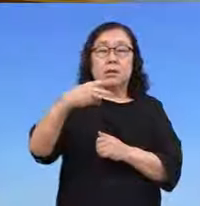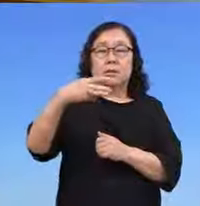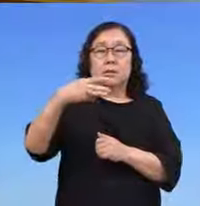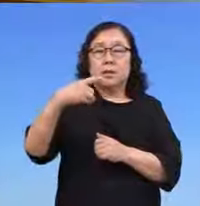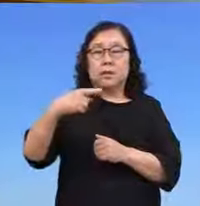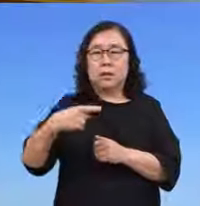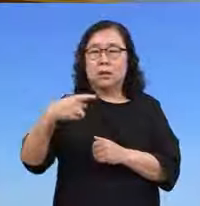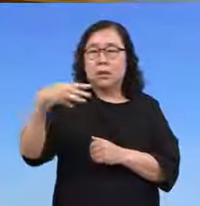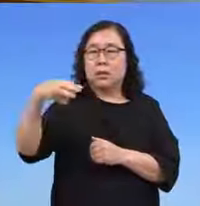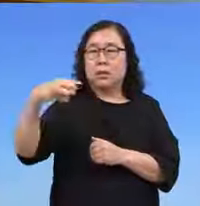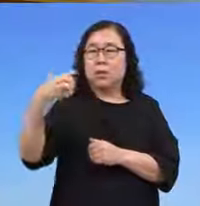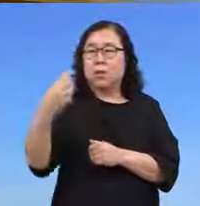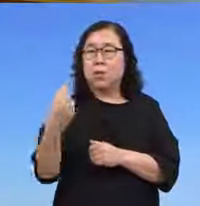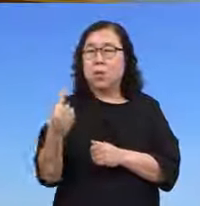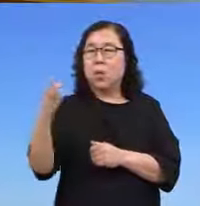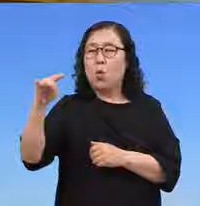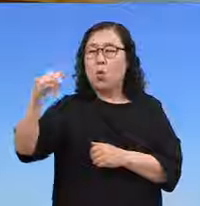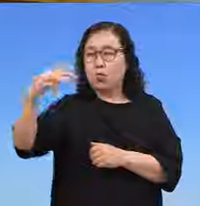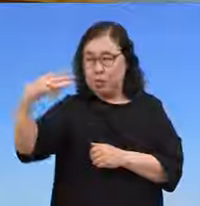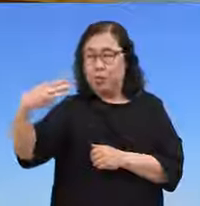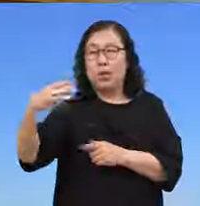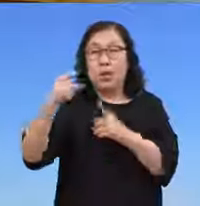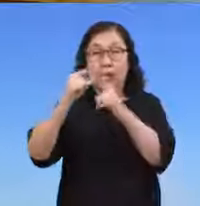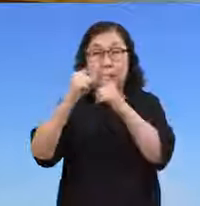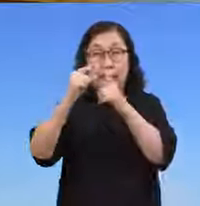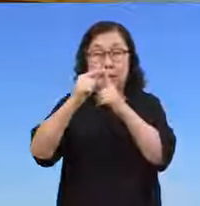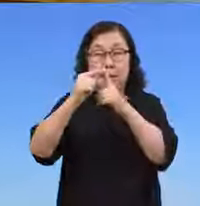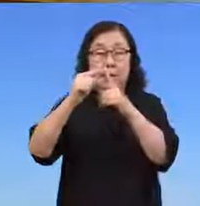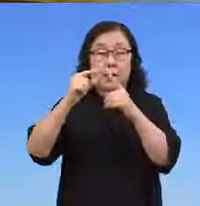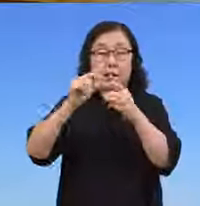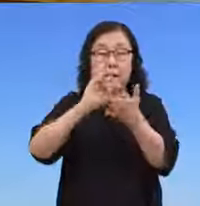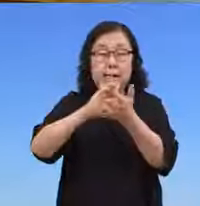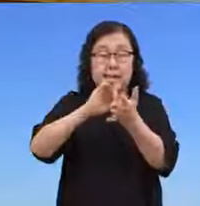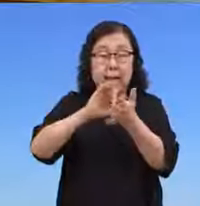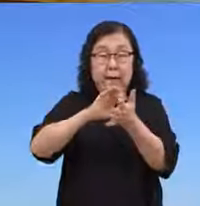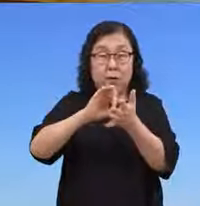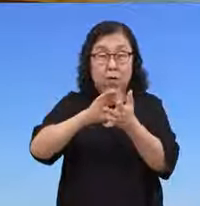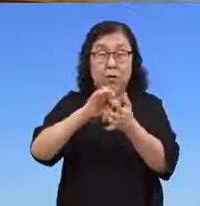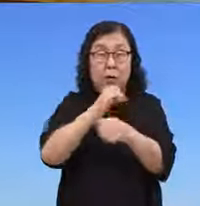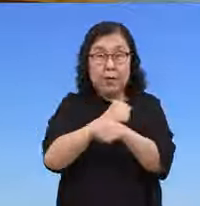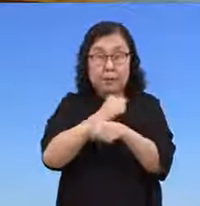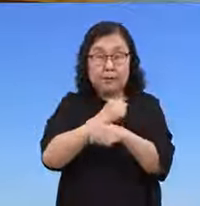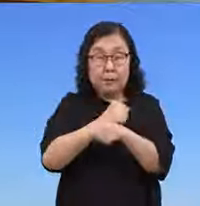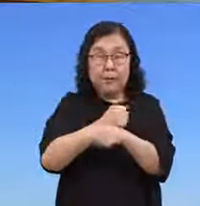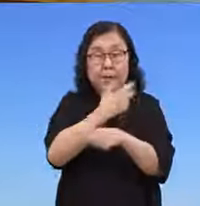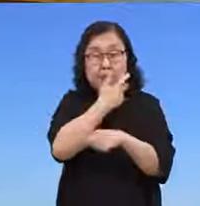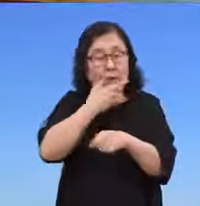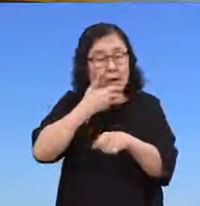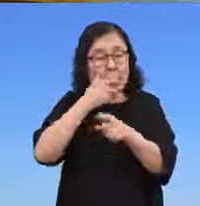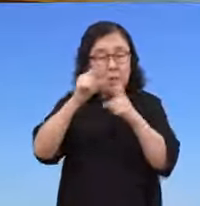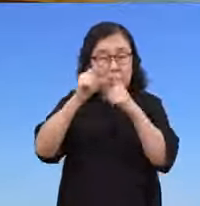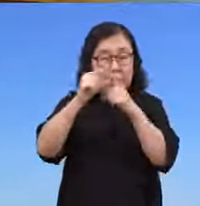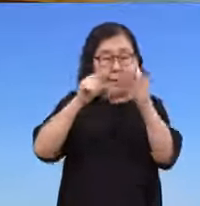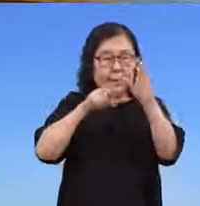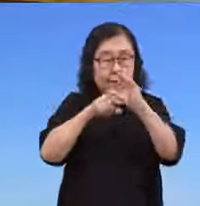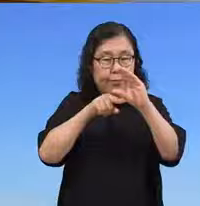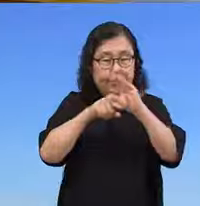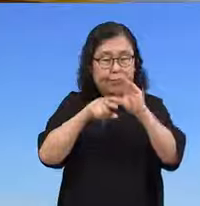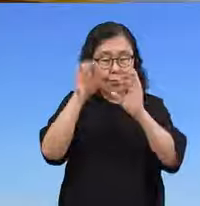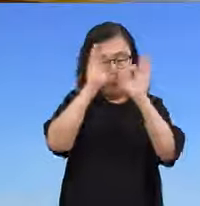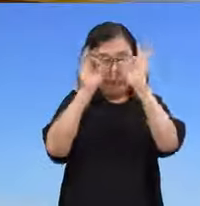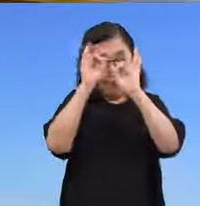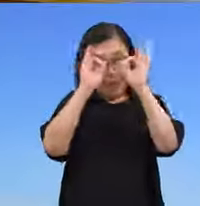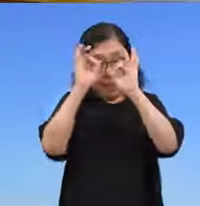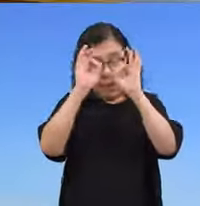알듯이 투쟁하다 이런 뜻을 가진 단어인데요, 제가 좀 더 깊이 보려고 국어 사전, 영어 사전을 제가